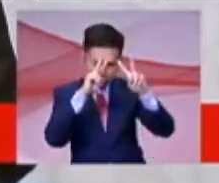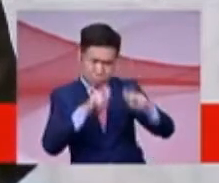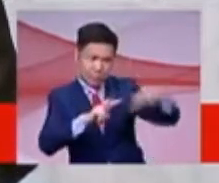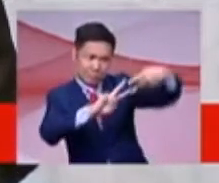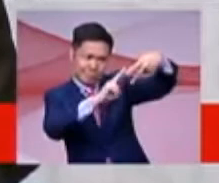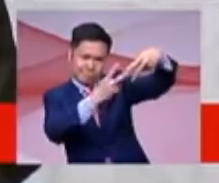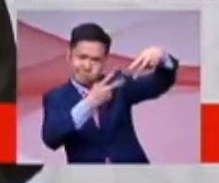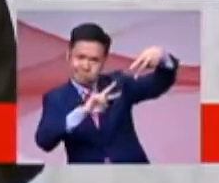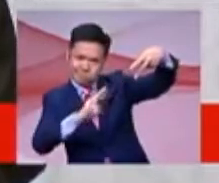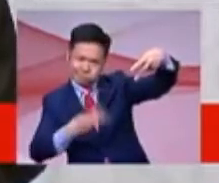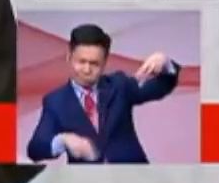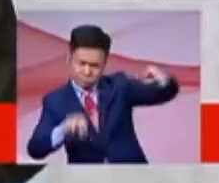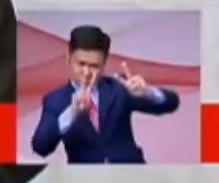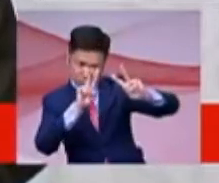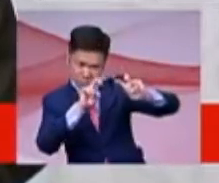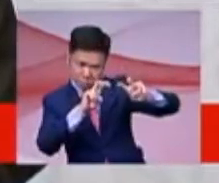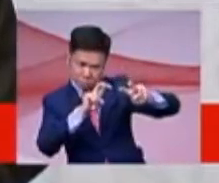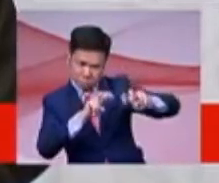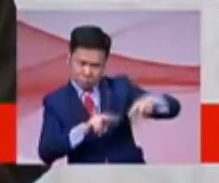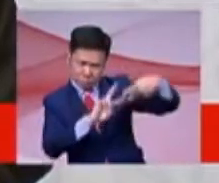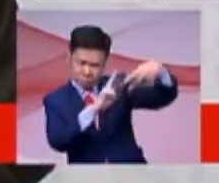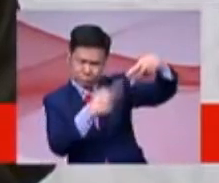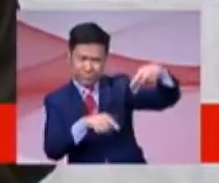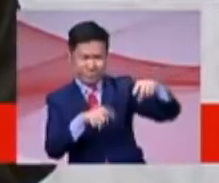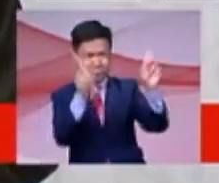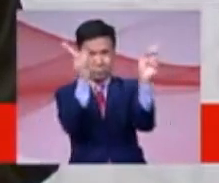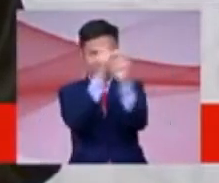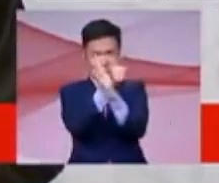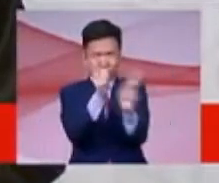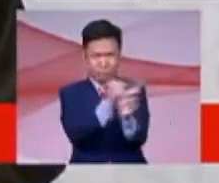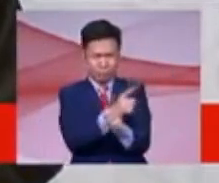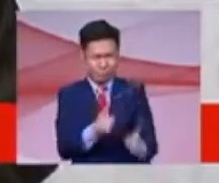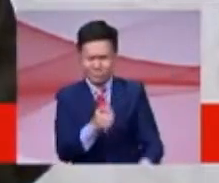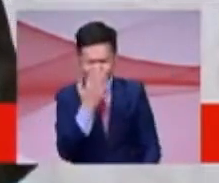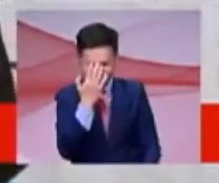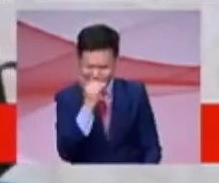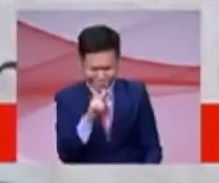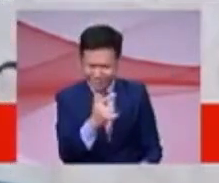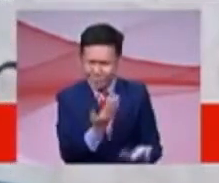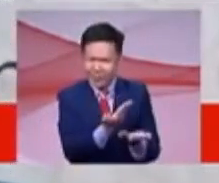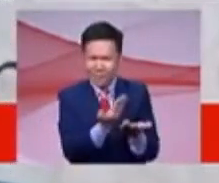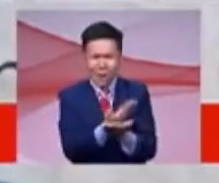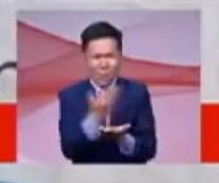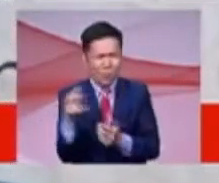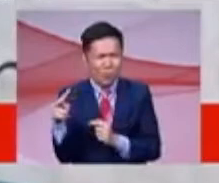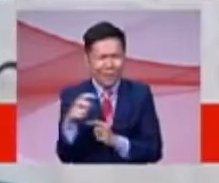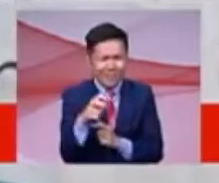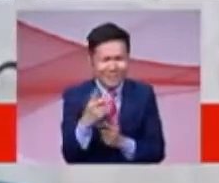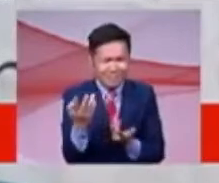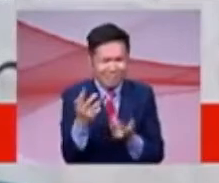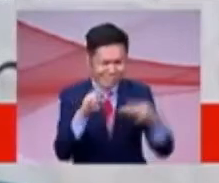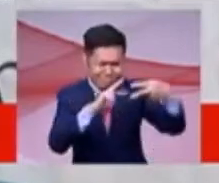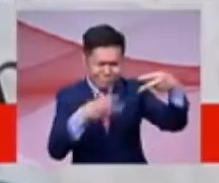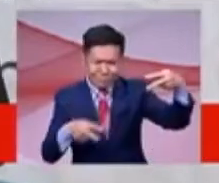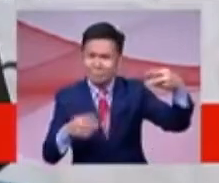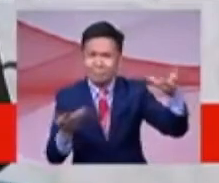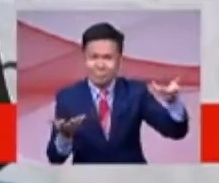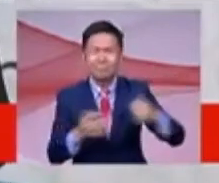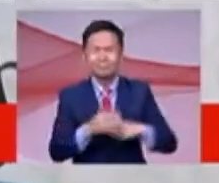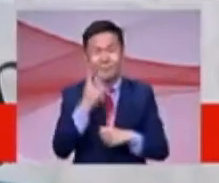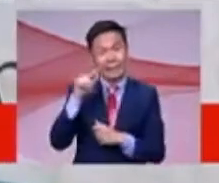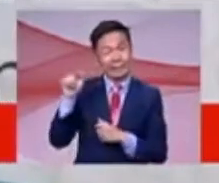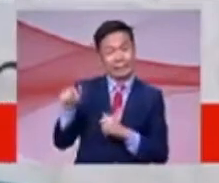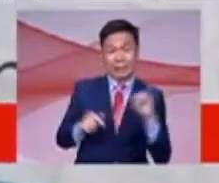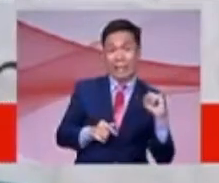kita nak kenal pasti sama ada varian apa yang menjangkiti pesakit tersebut. Next. Dan ini ialah kadar penggunaan